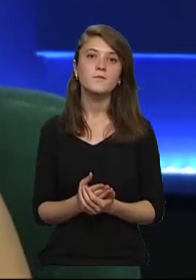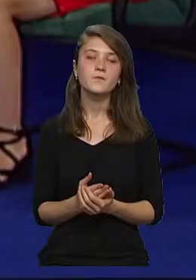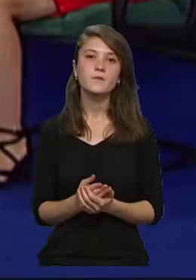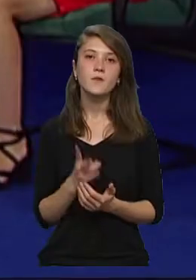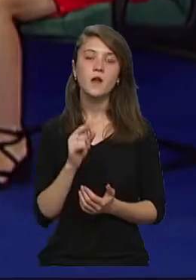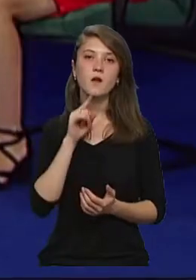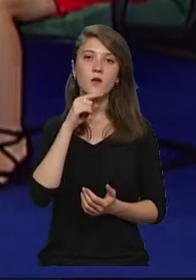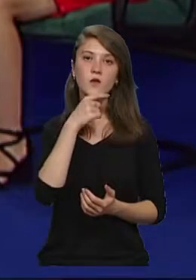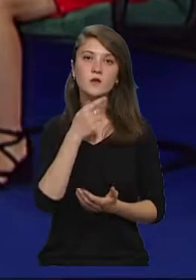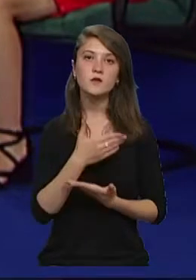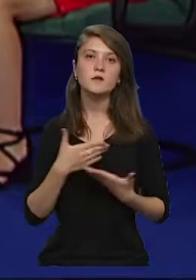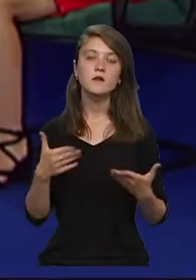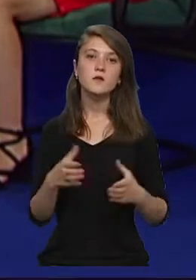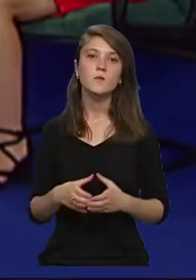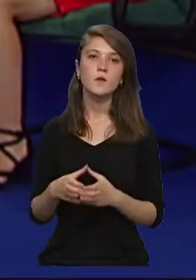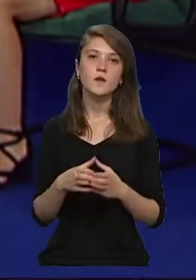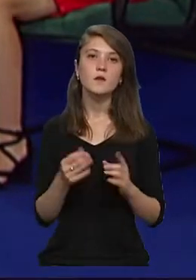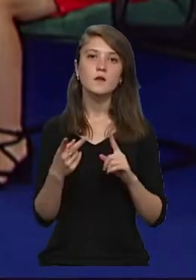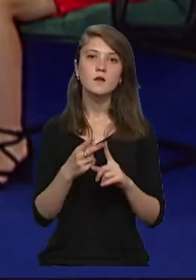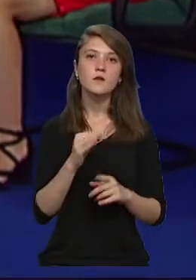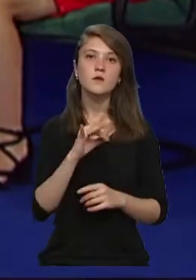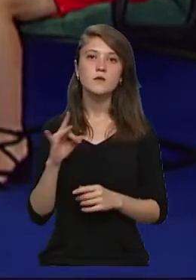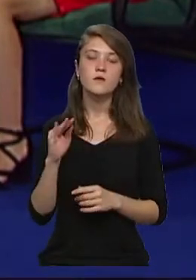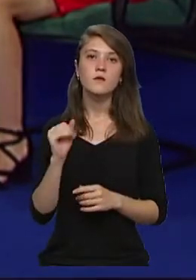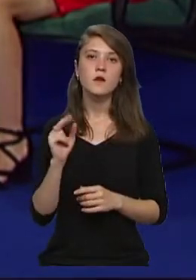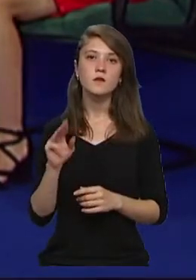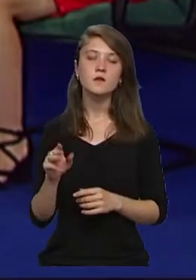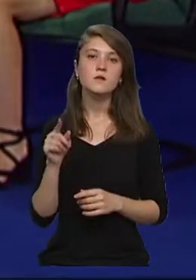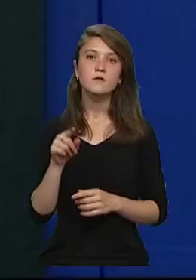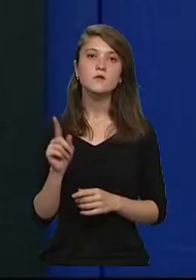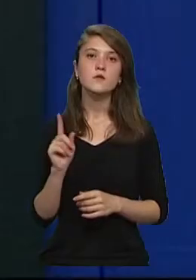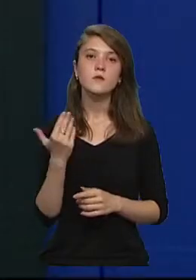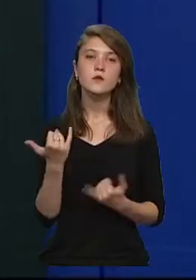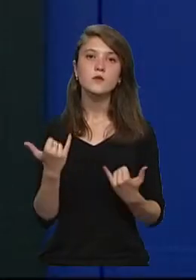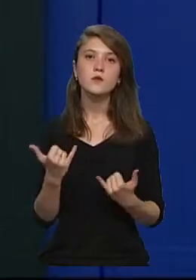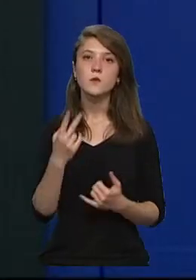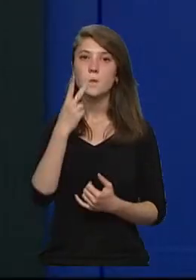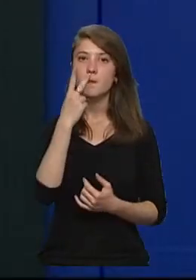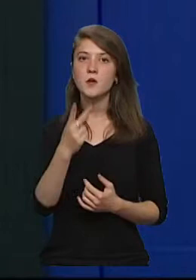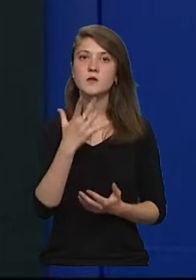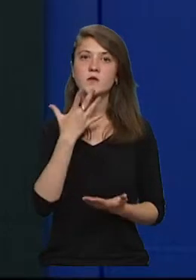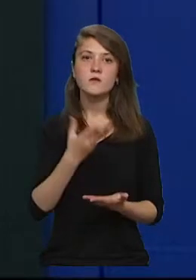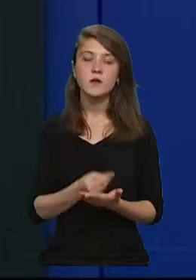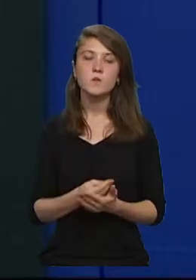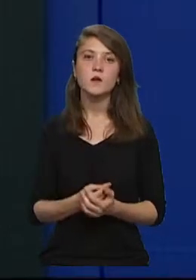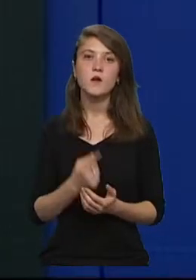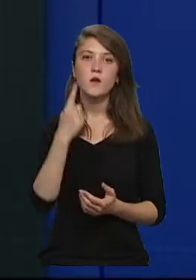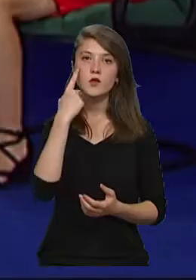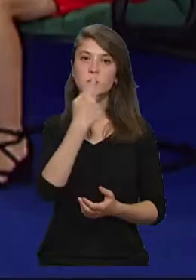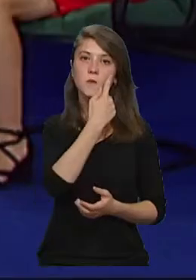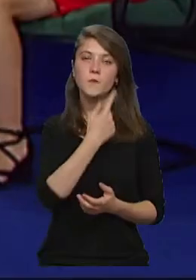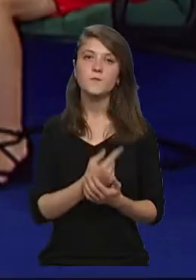забезпечення екологічності нашої громади. І «Журфакер» висвітлюють те, що вони сьогодні бачать своїми